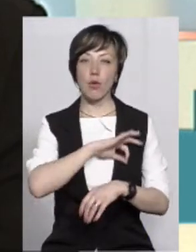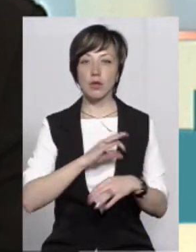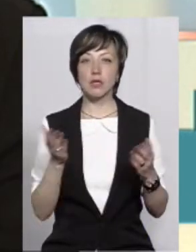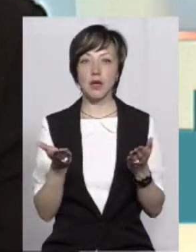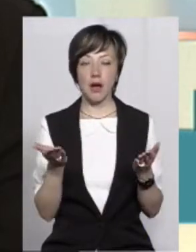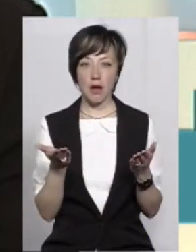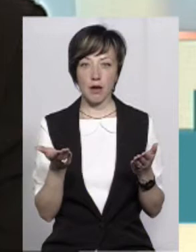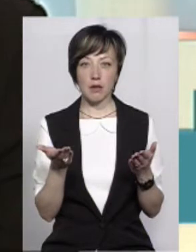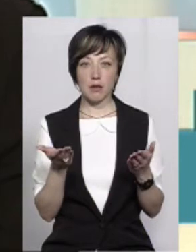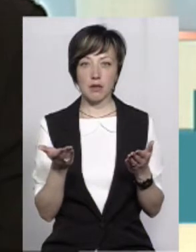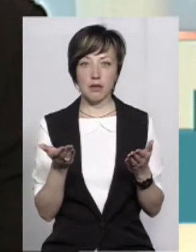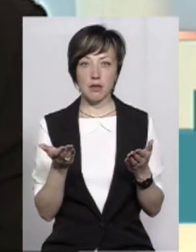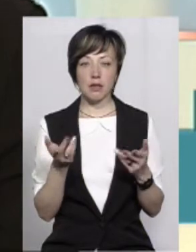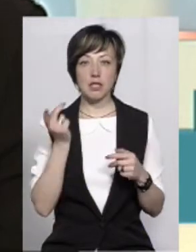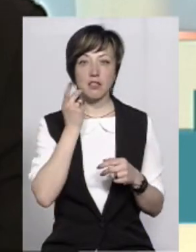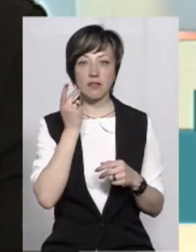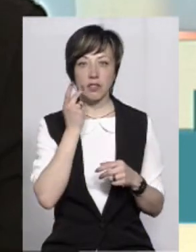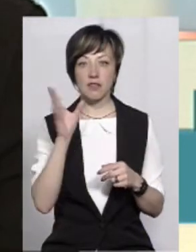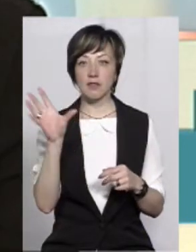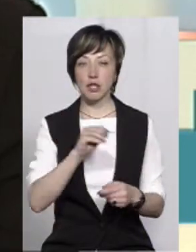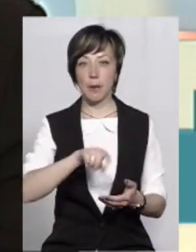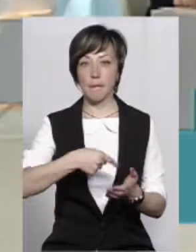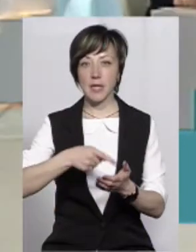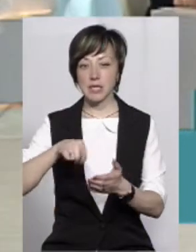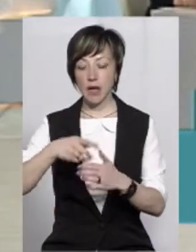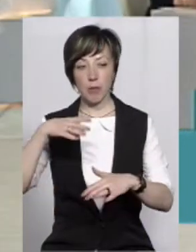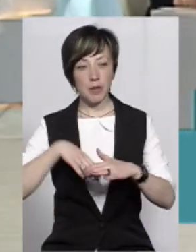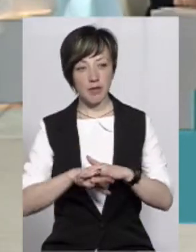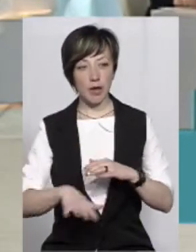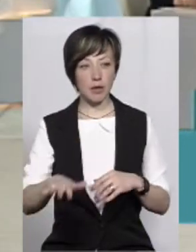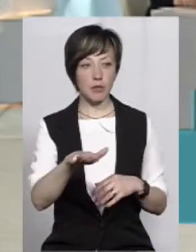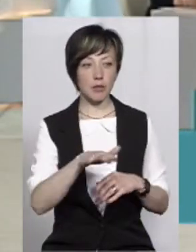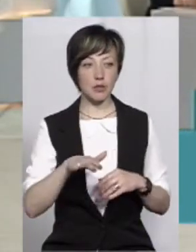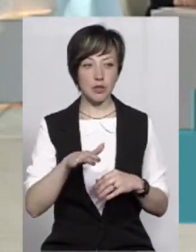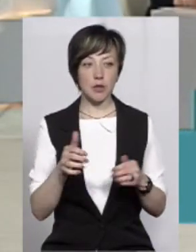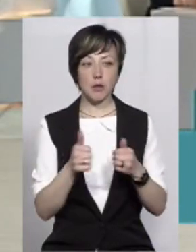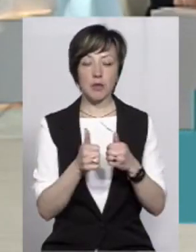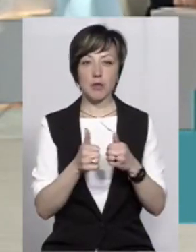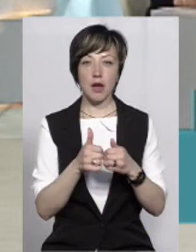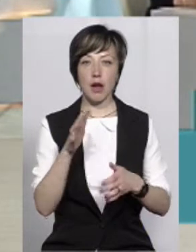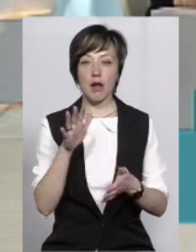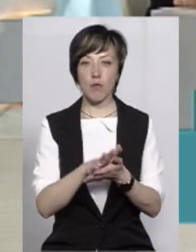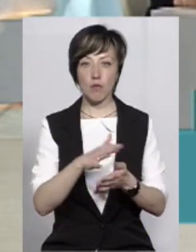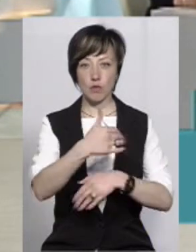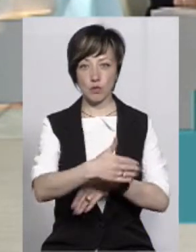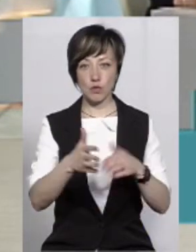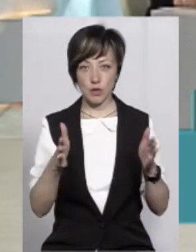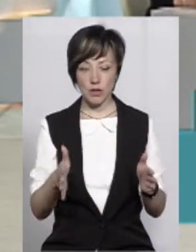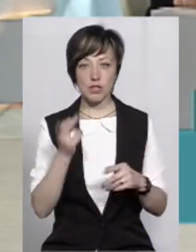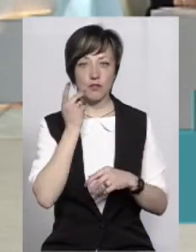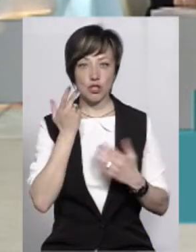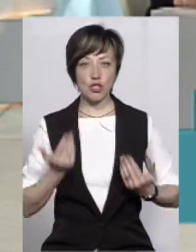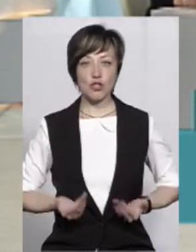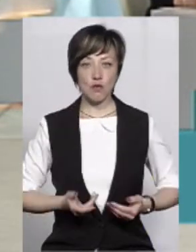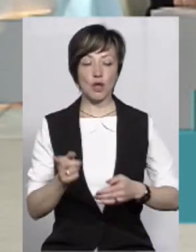яка завжди у всіх містах, в підвальних приміщеннях, біля тих самих мусорок, от, де ми проходимо, там